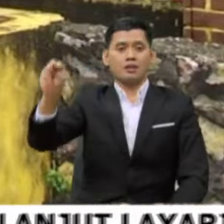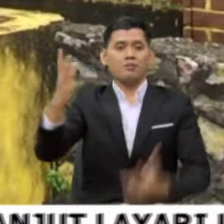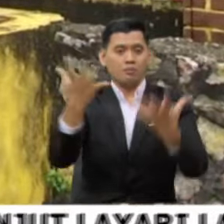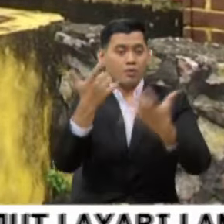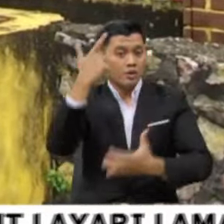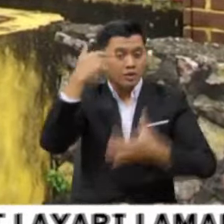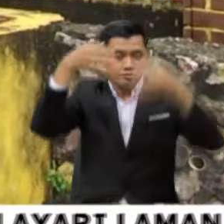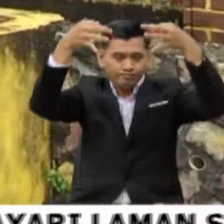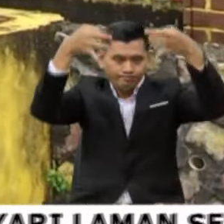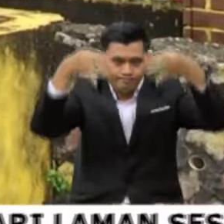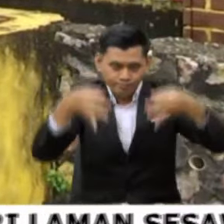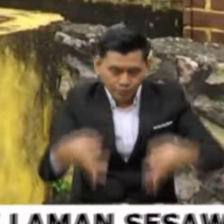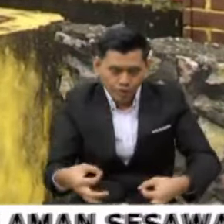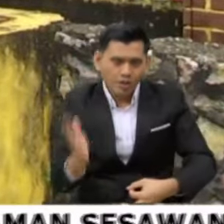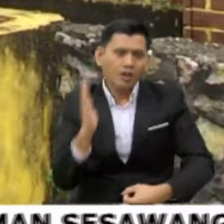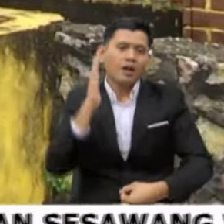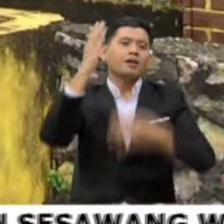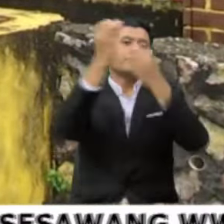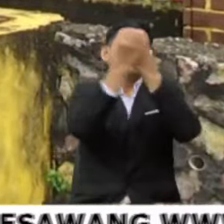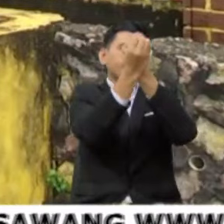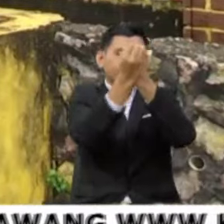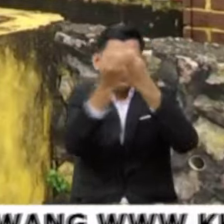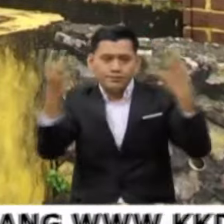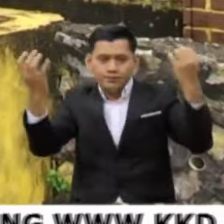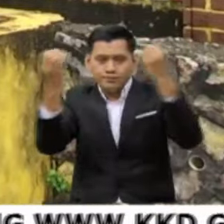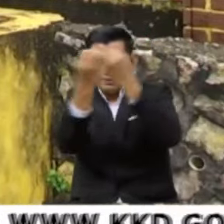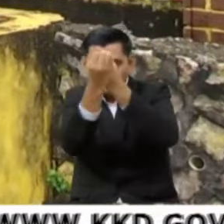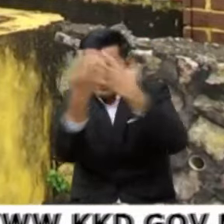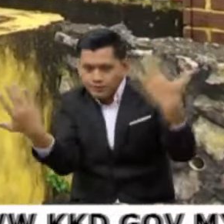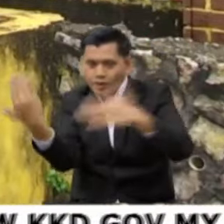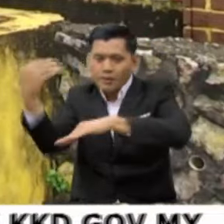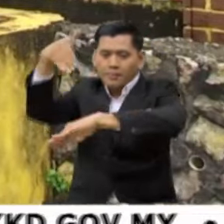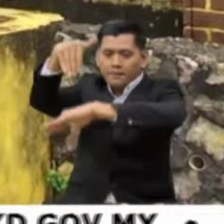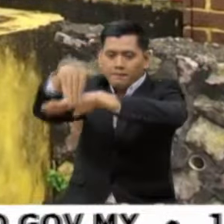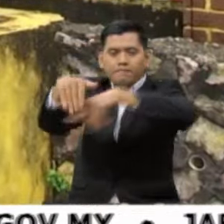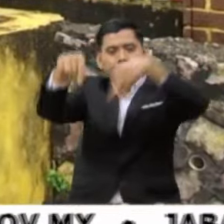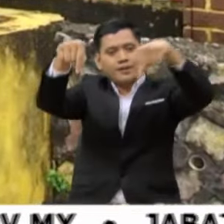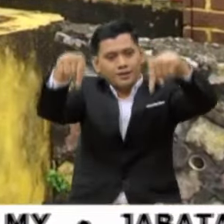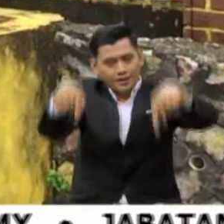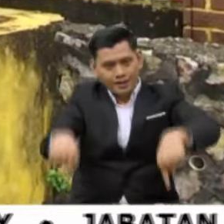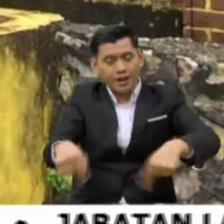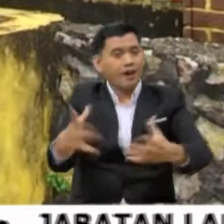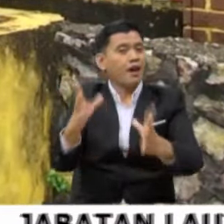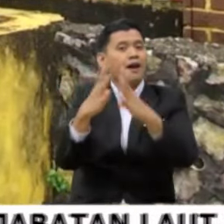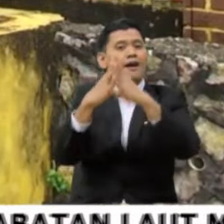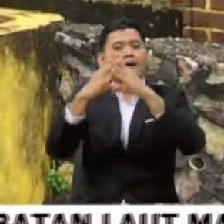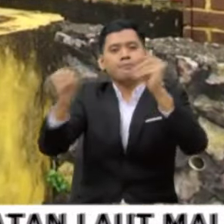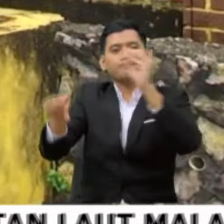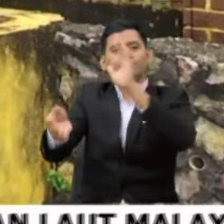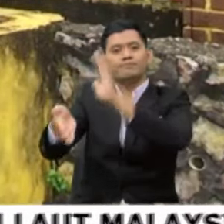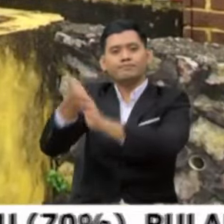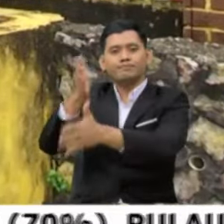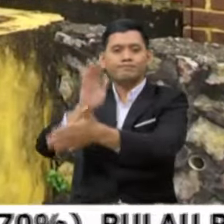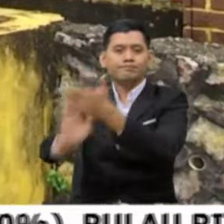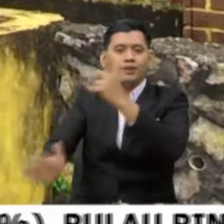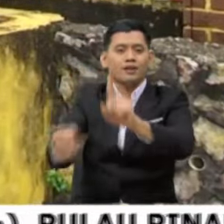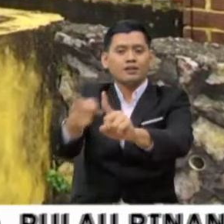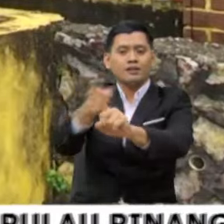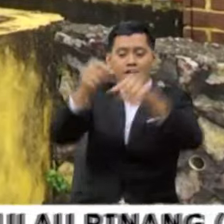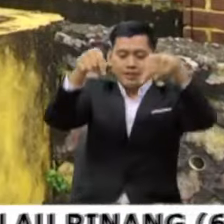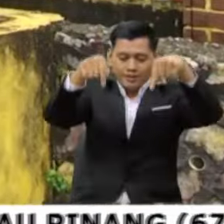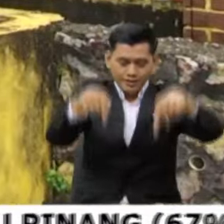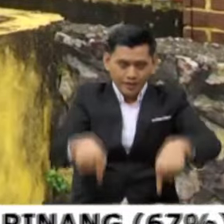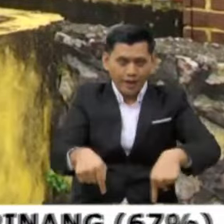keputusan-keputusan resmi yang dijaga akan diumumkan pada malam ini jadi itu saja perkembangan yang dapat saya komunisikan langsung dari sini